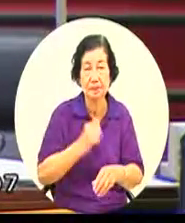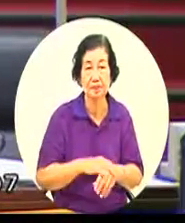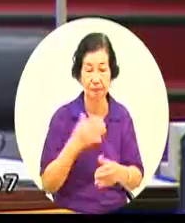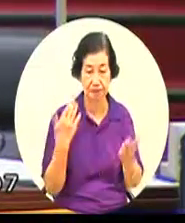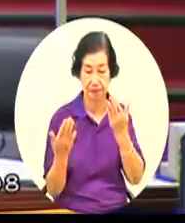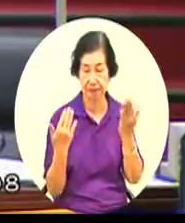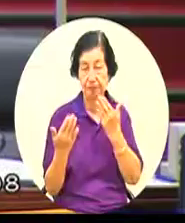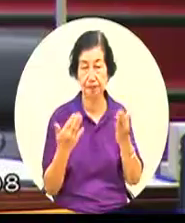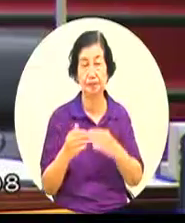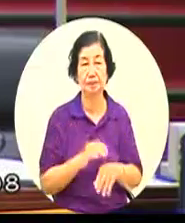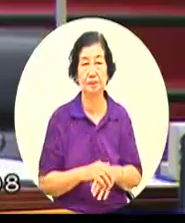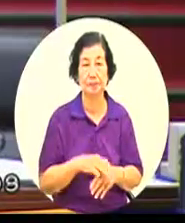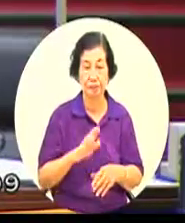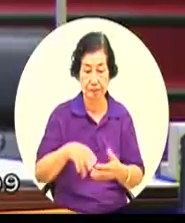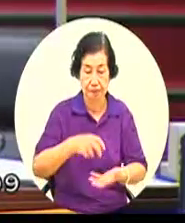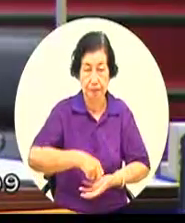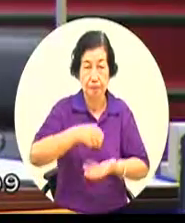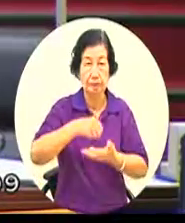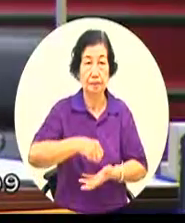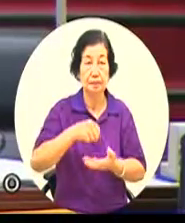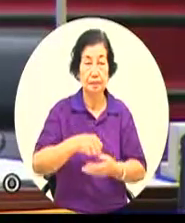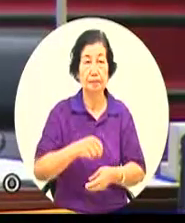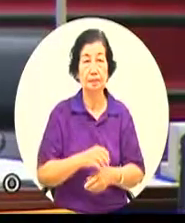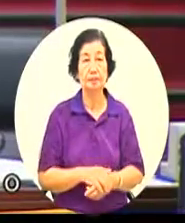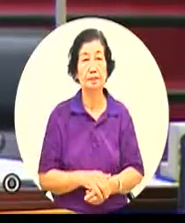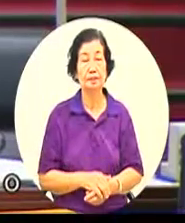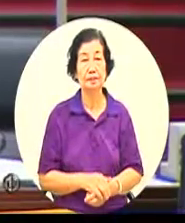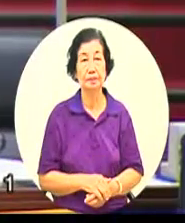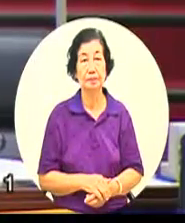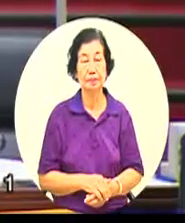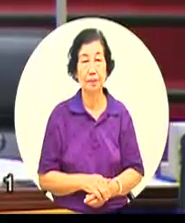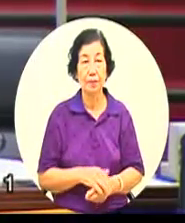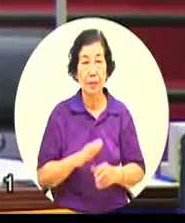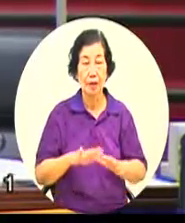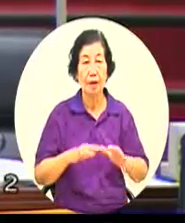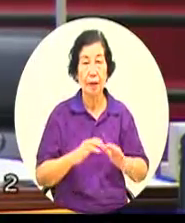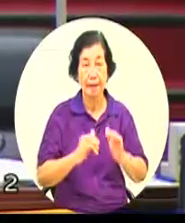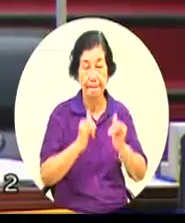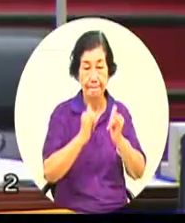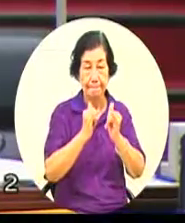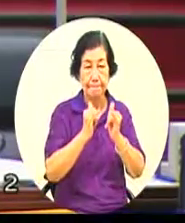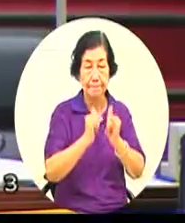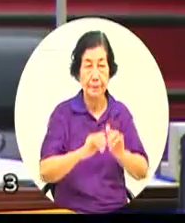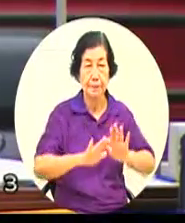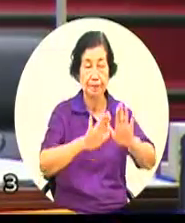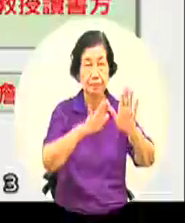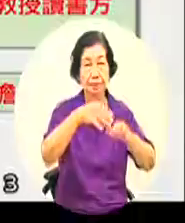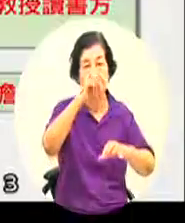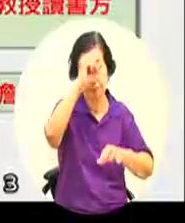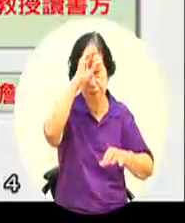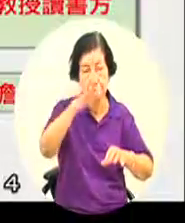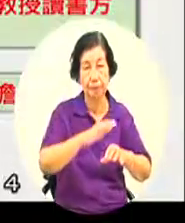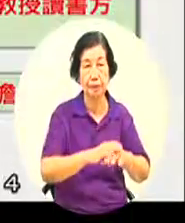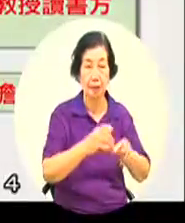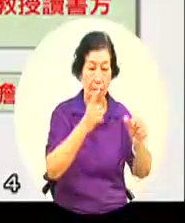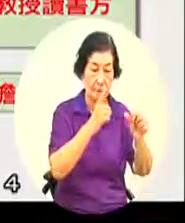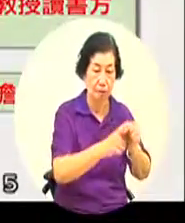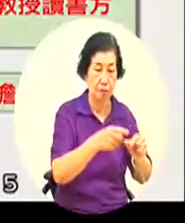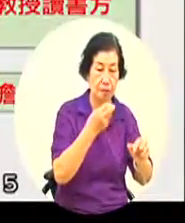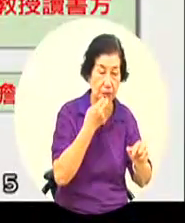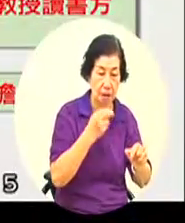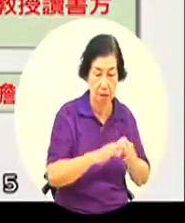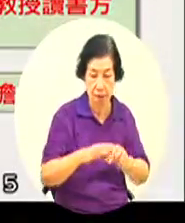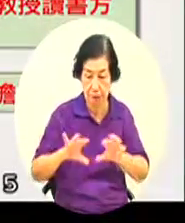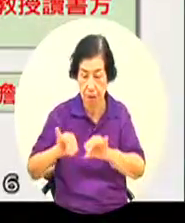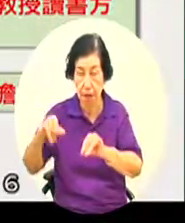议呢，要怎么做呢？就是让现在民进党中央跟地方都是民进党执政，